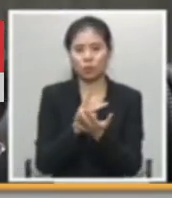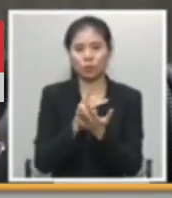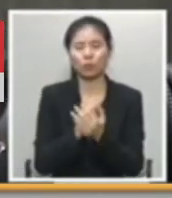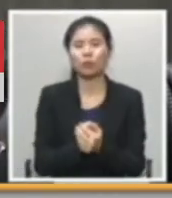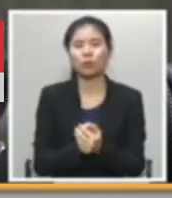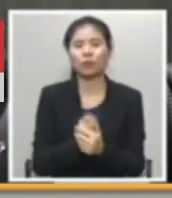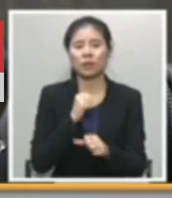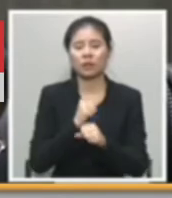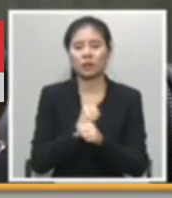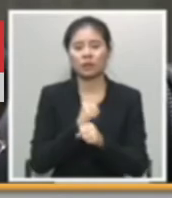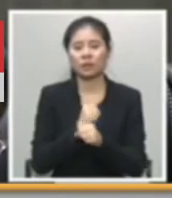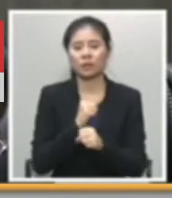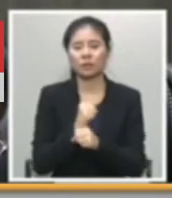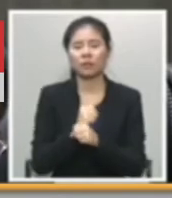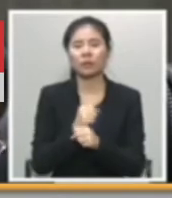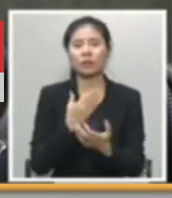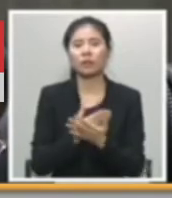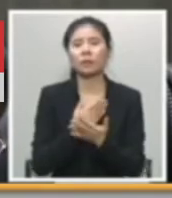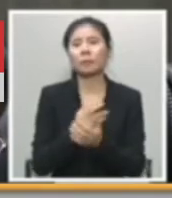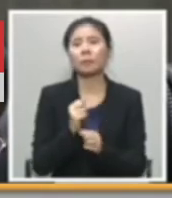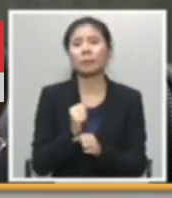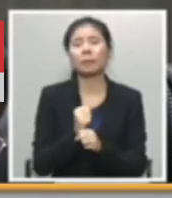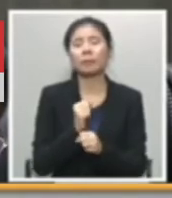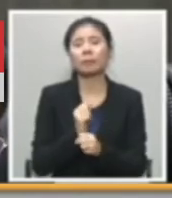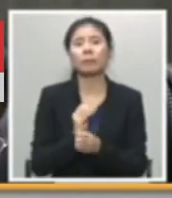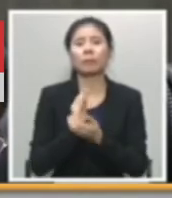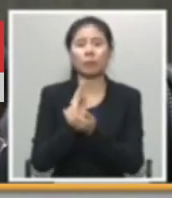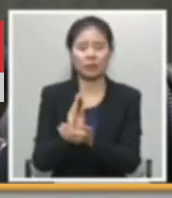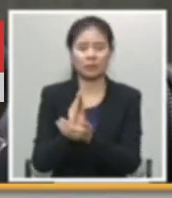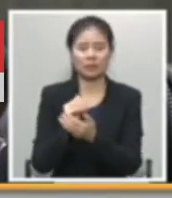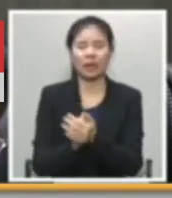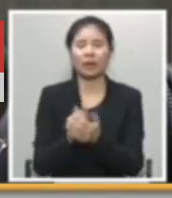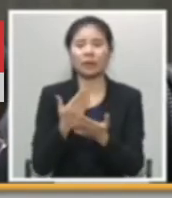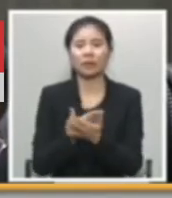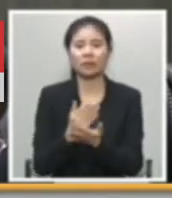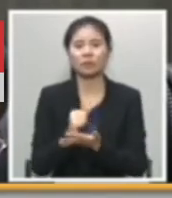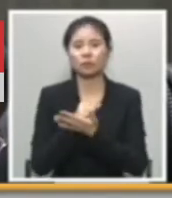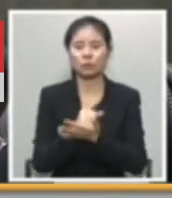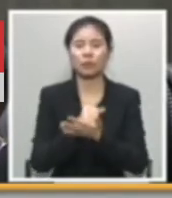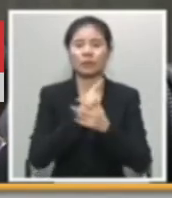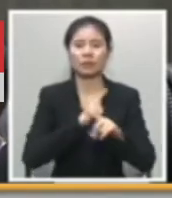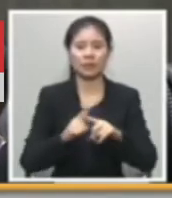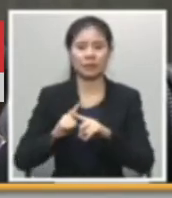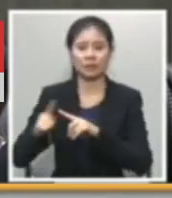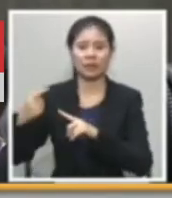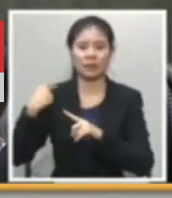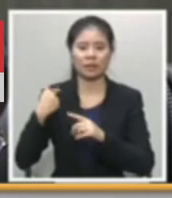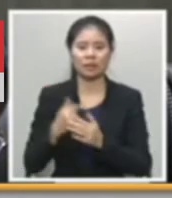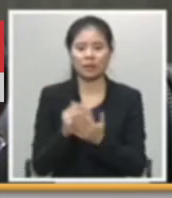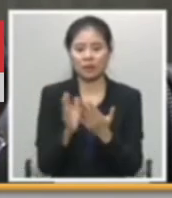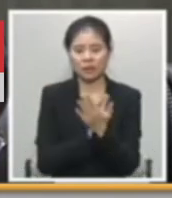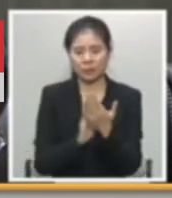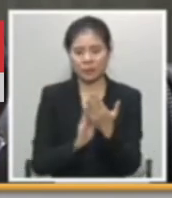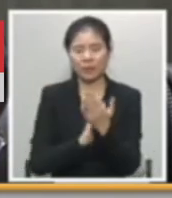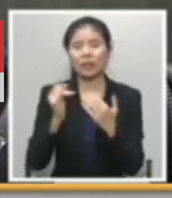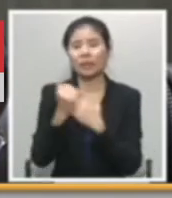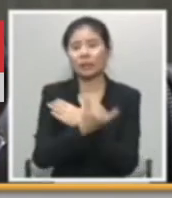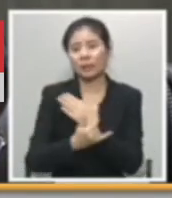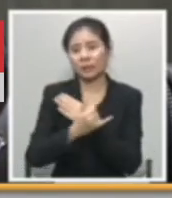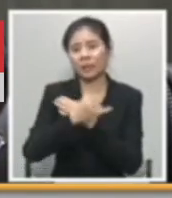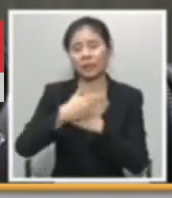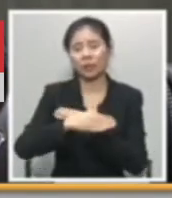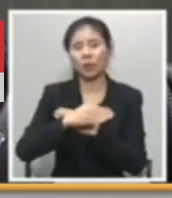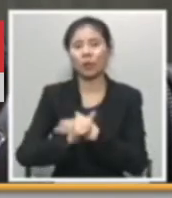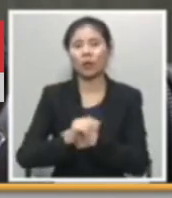อุดหนุนเงินบริจาคหรือเงินช่วยเหลือจากแหล่งในประเทศหรือต่างประเทศ